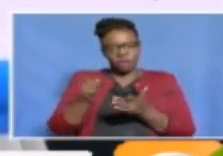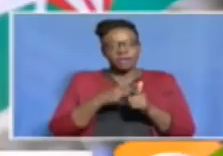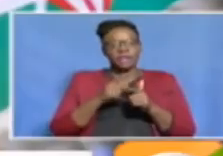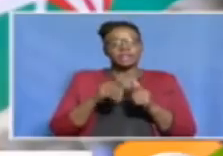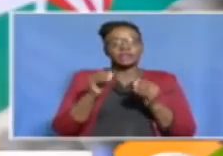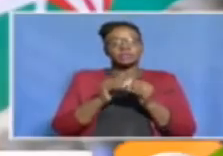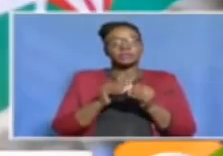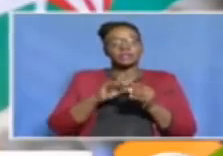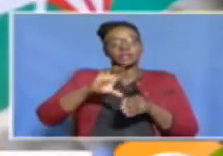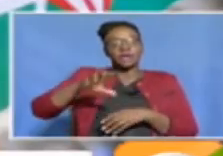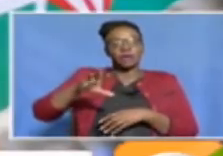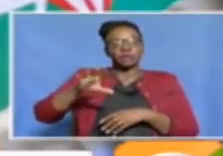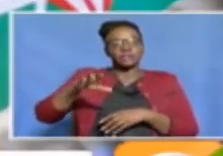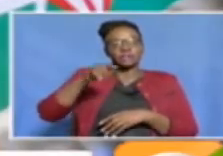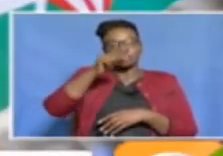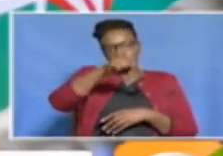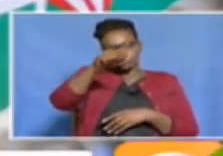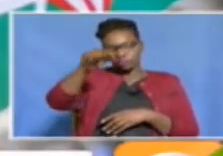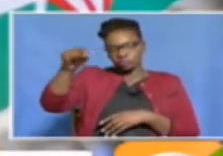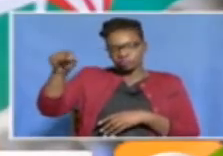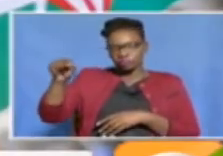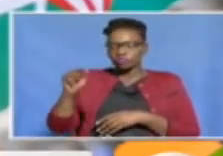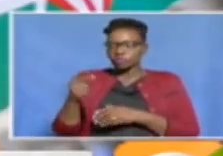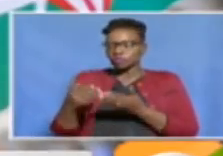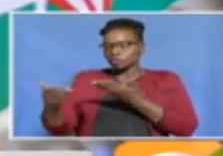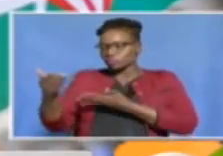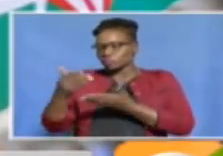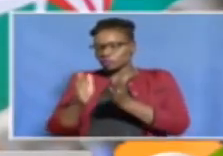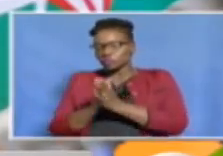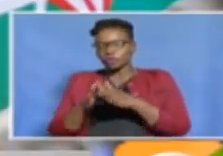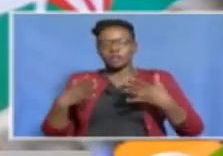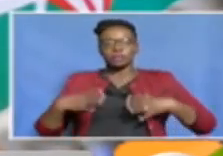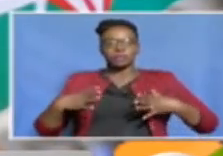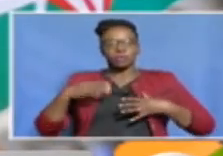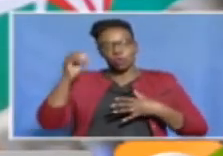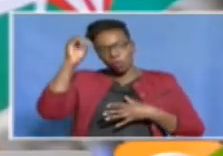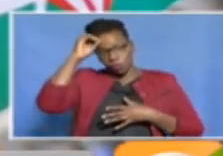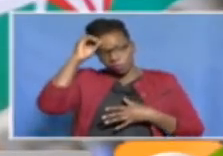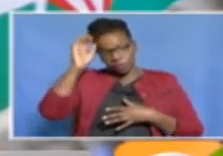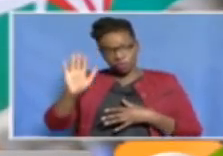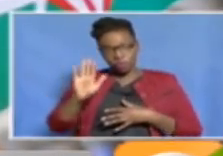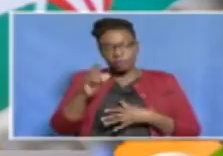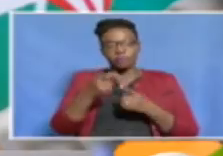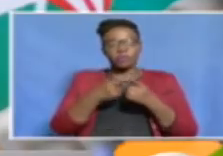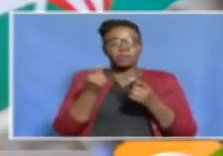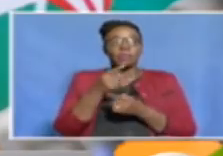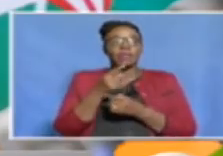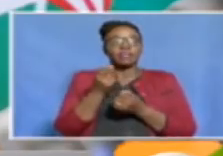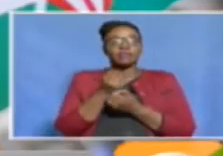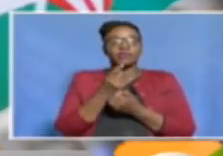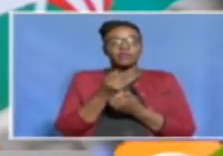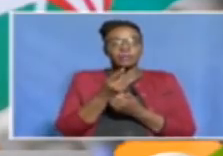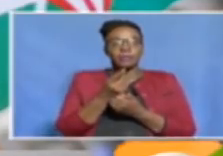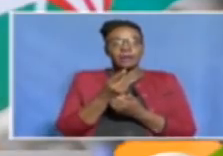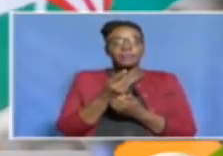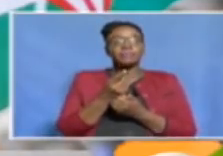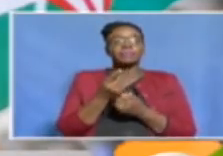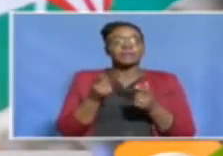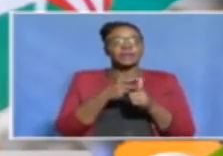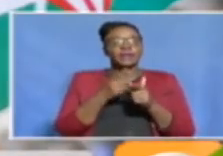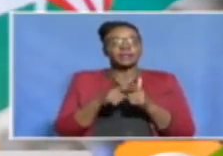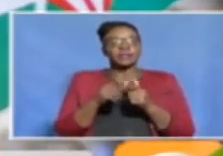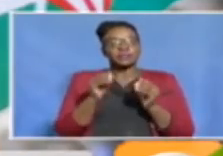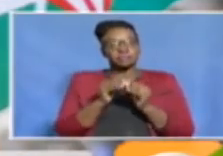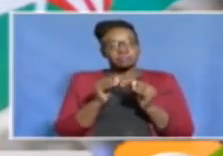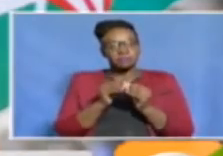kaunti mbalimbali kutafuta maoni ya wananchi kuanzia Novemba mwaka huu. Baadaye kongamano la pili linatazamiwa kuandaliwa kukusanya